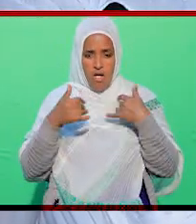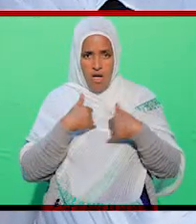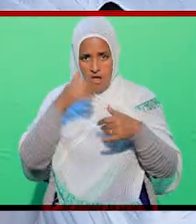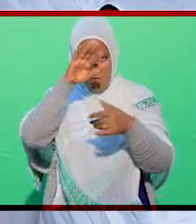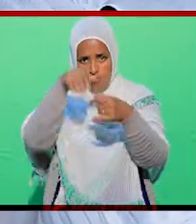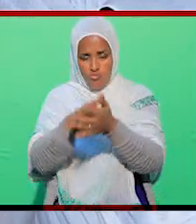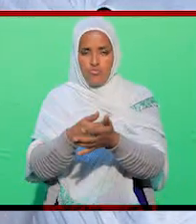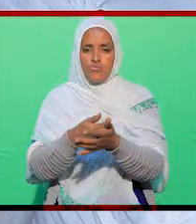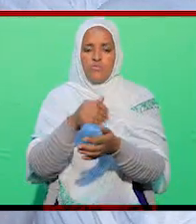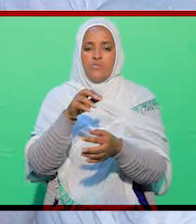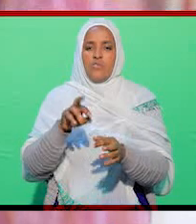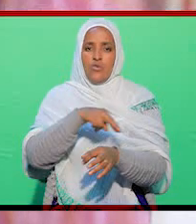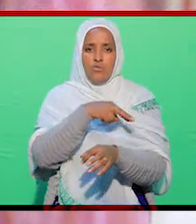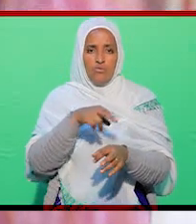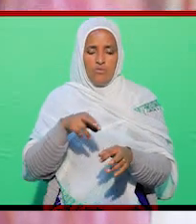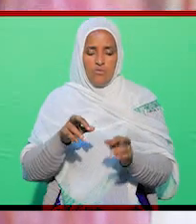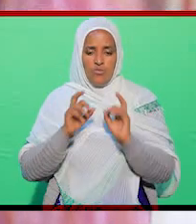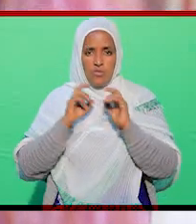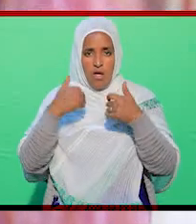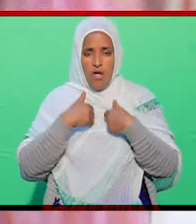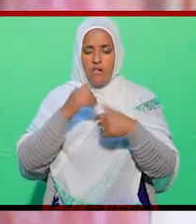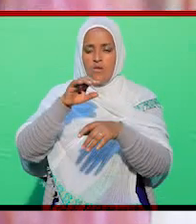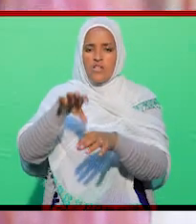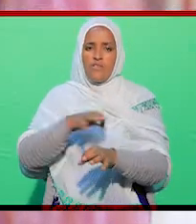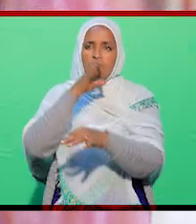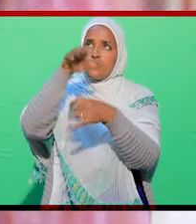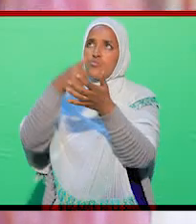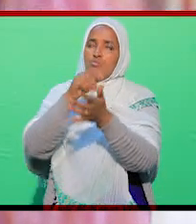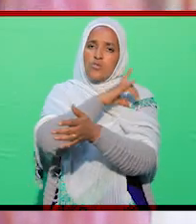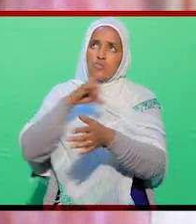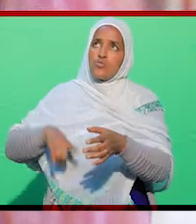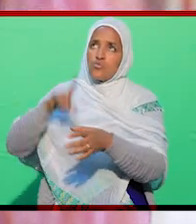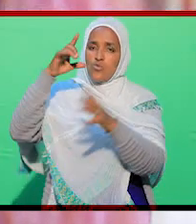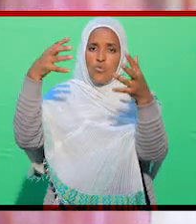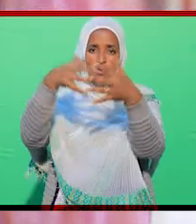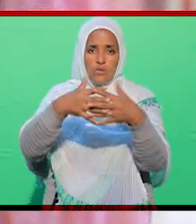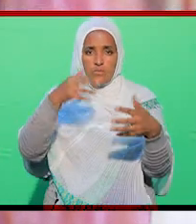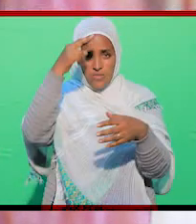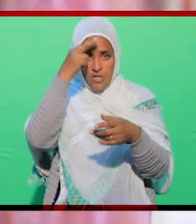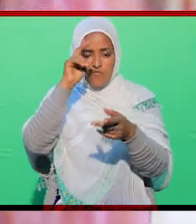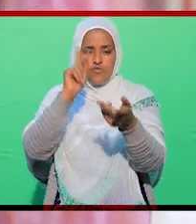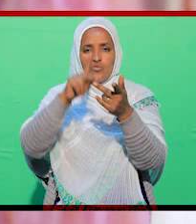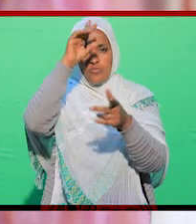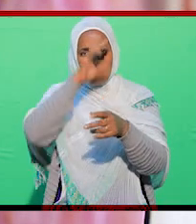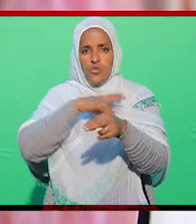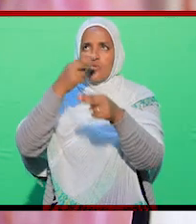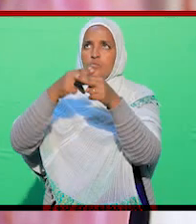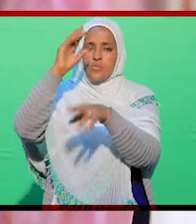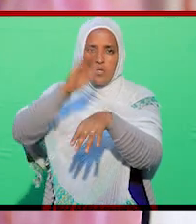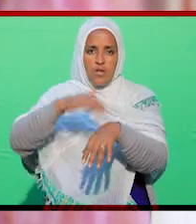በሕያዊት ነፍስ የነበሩ ሁሉ ይነሳሉ። ክርስቶስም ሰው ሲሆን ሕያዊት ነፍስን